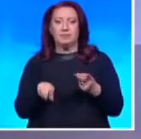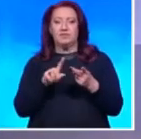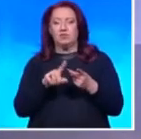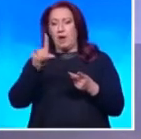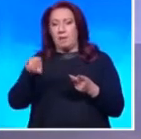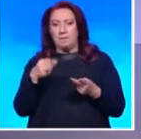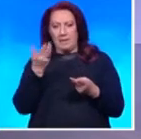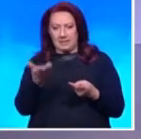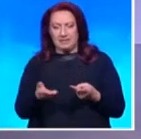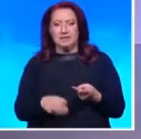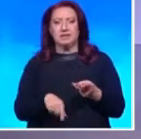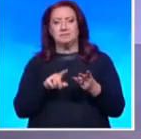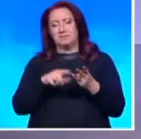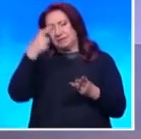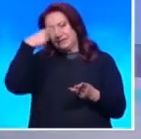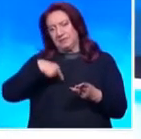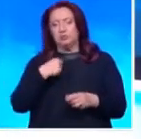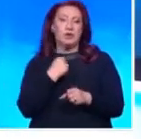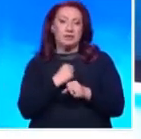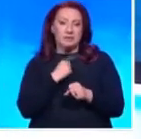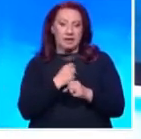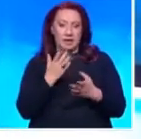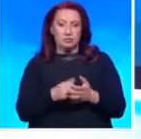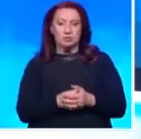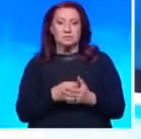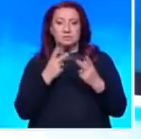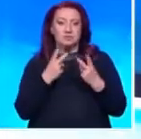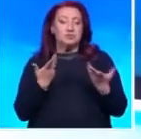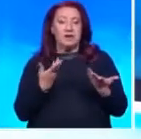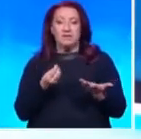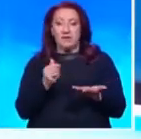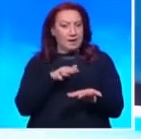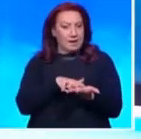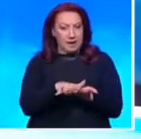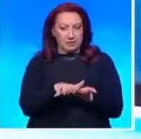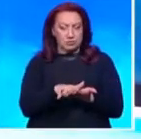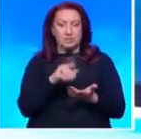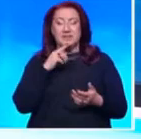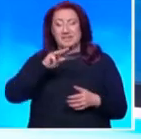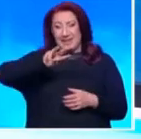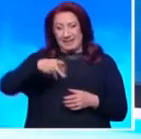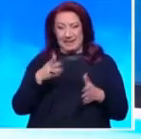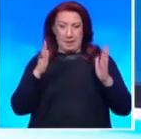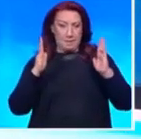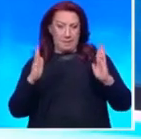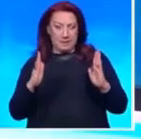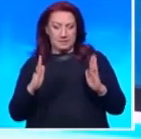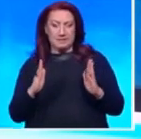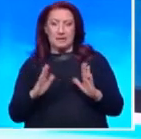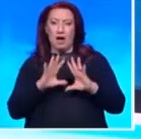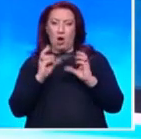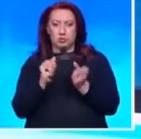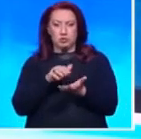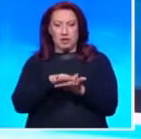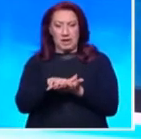и самостоятелна дейност. А ето и какви са разходите ни за три месечето. Общият разход средно на човек от домакинството